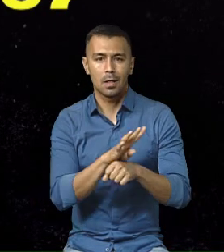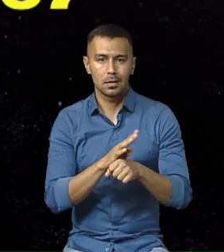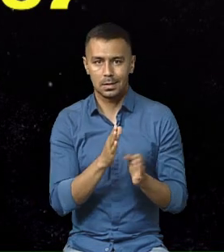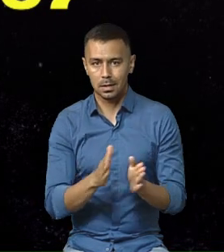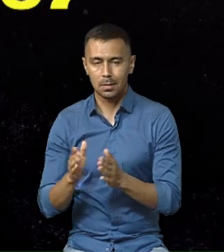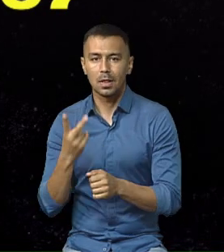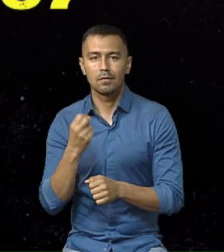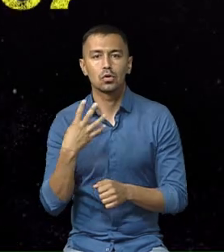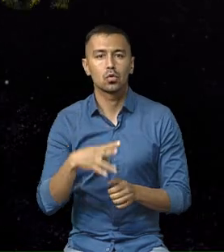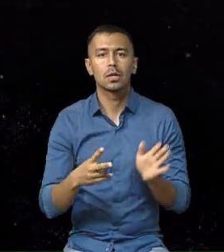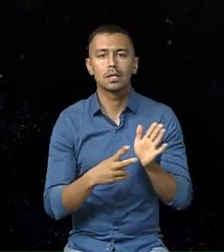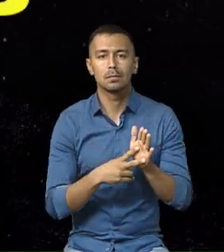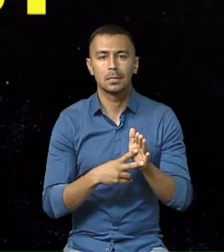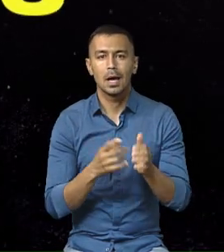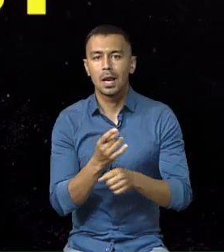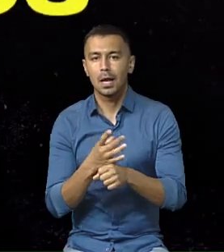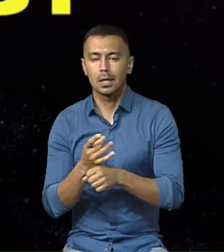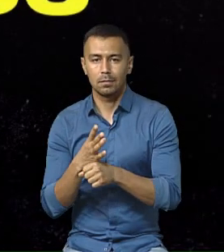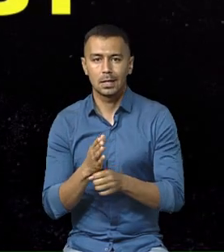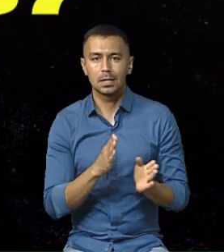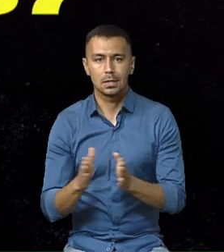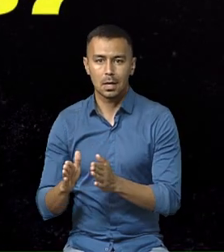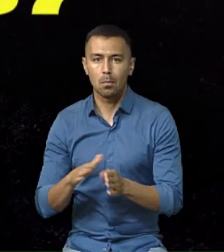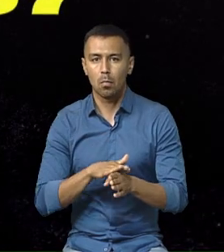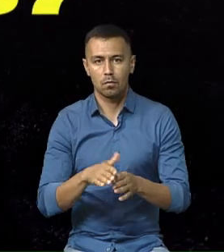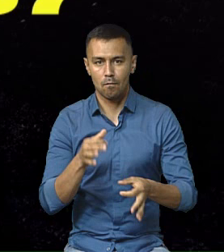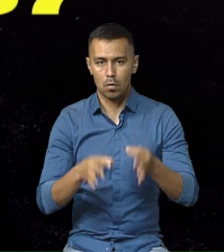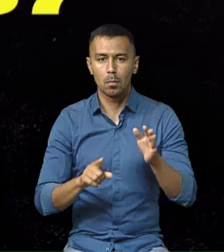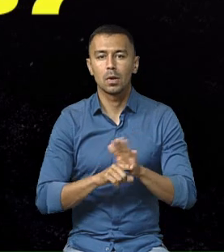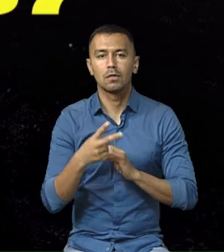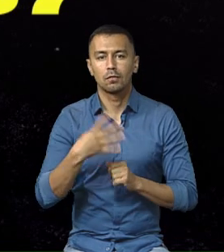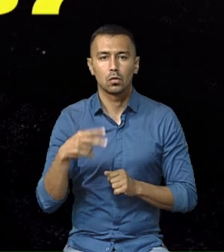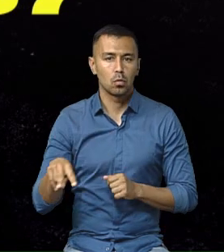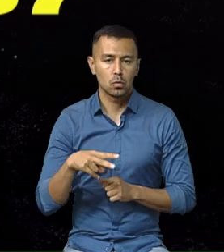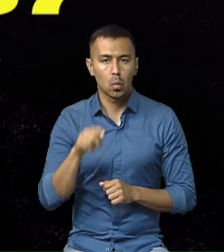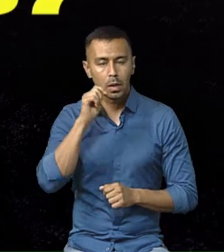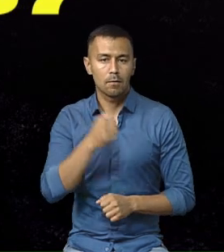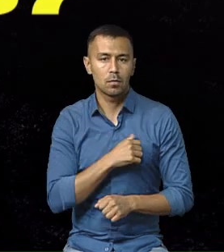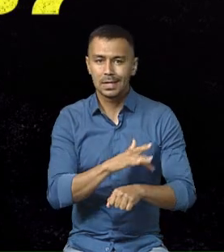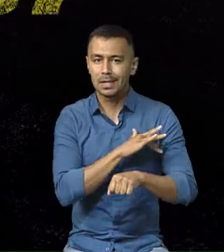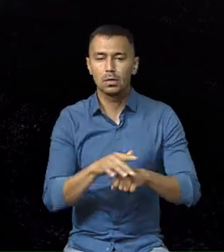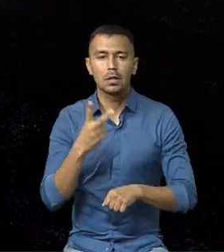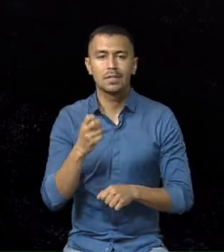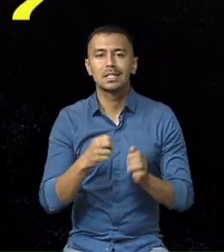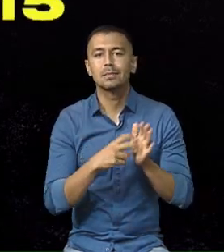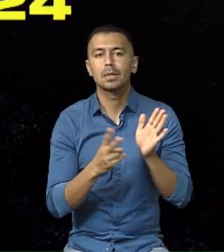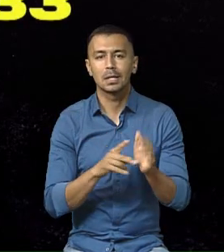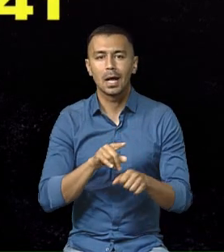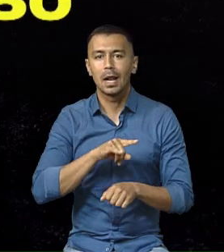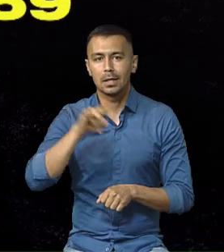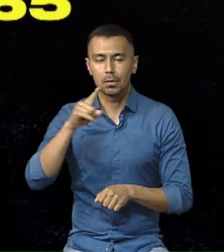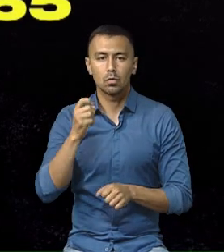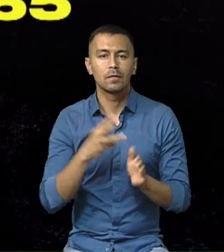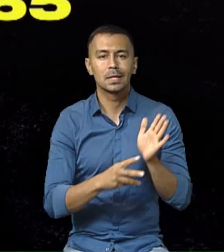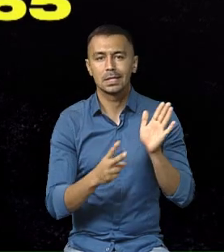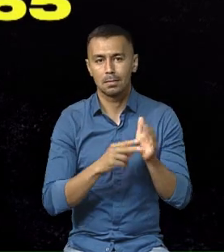систем та 247 реактивних систем залпового вогню. Від 24 лютого українськими військовими знищено 217 літаків,